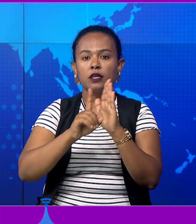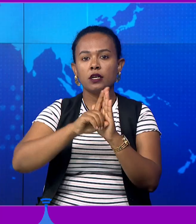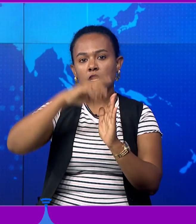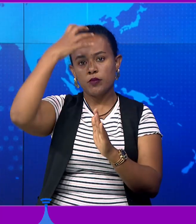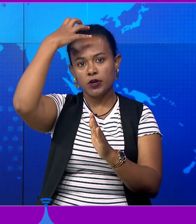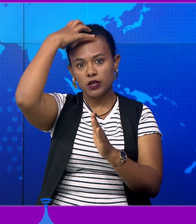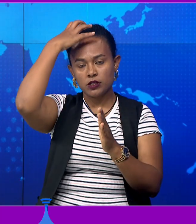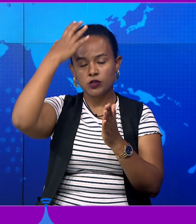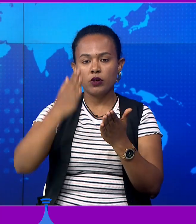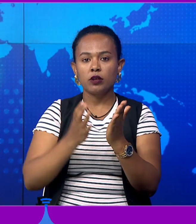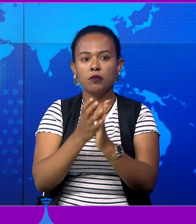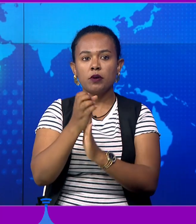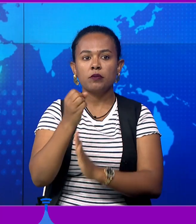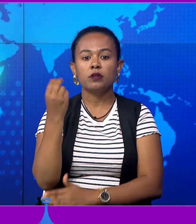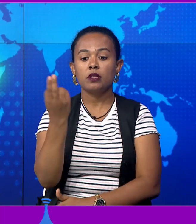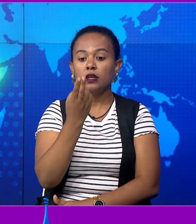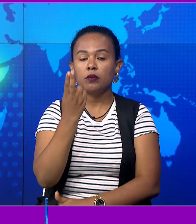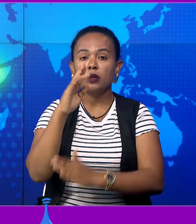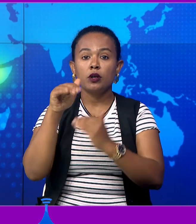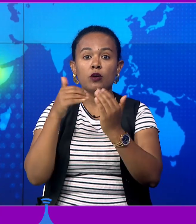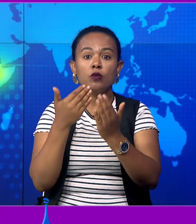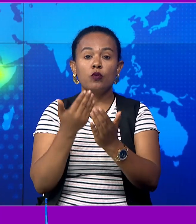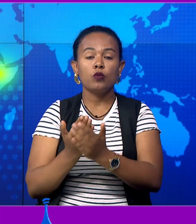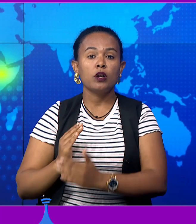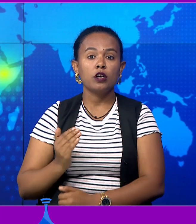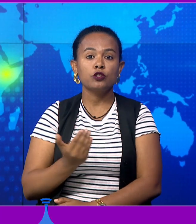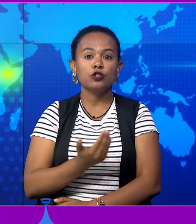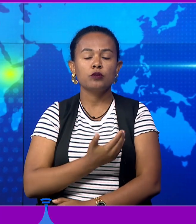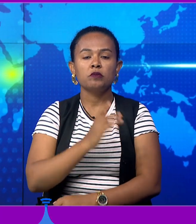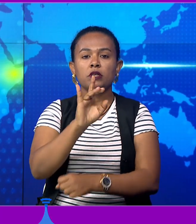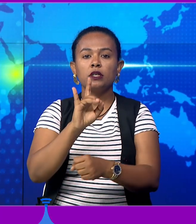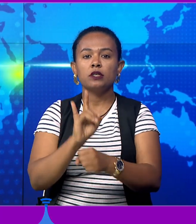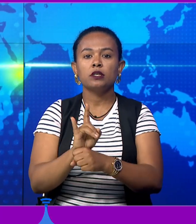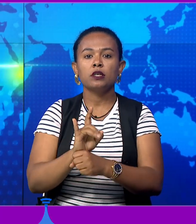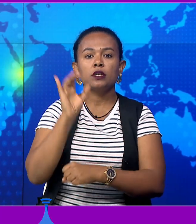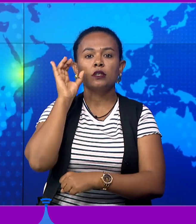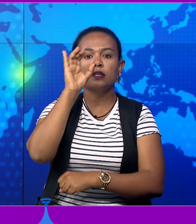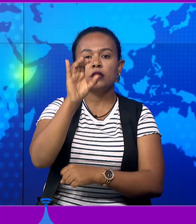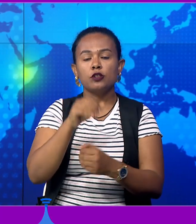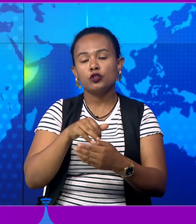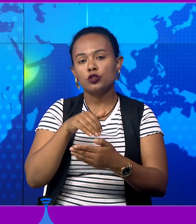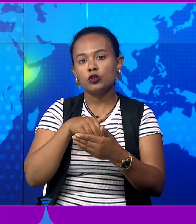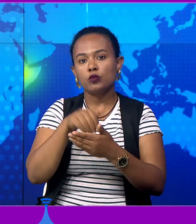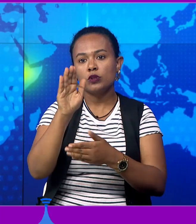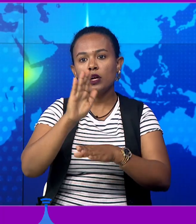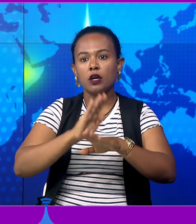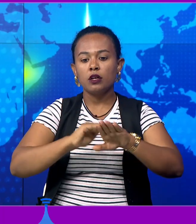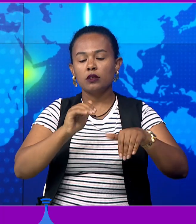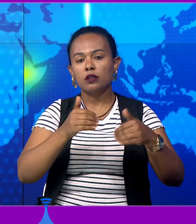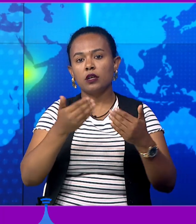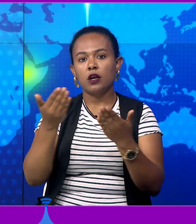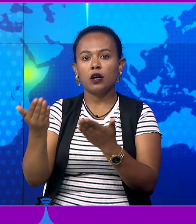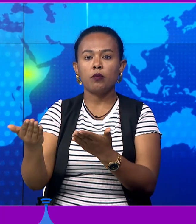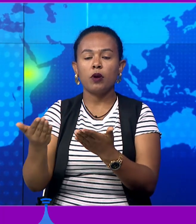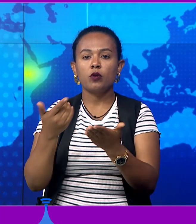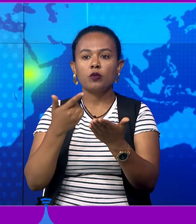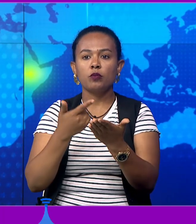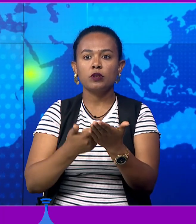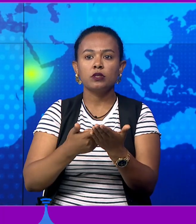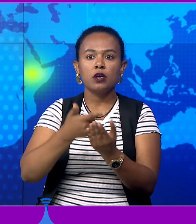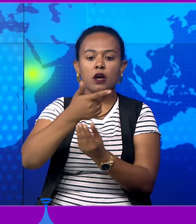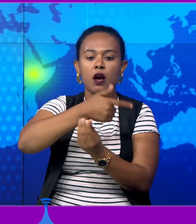መንግስታዊ መብት ተጠቅመን ሁላችንም የዜግነት ግዴታችን እንድንወጣ ጥሪዬን አቀርባለሁ። በዚህ አካባቢ